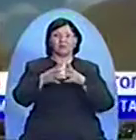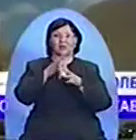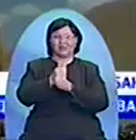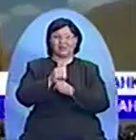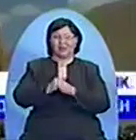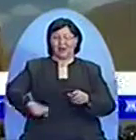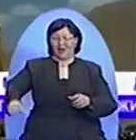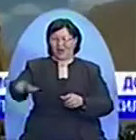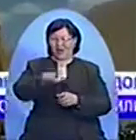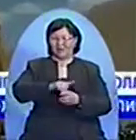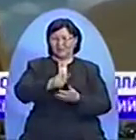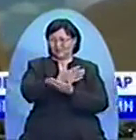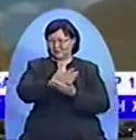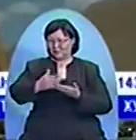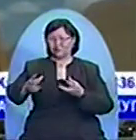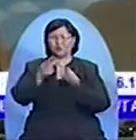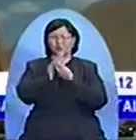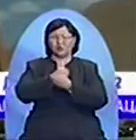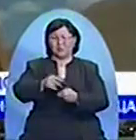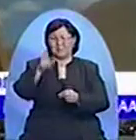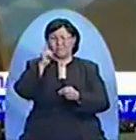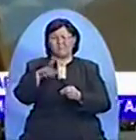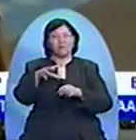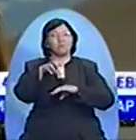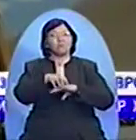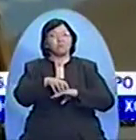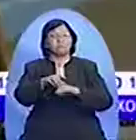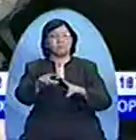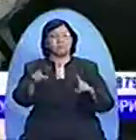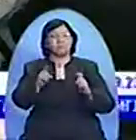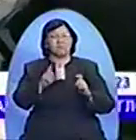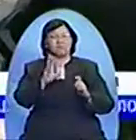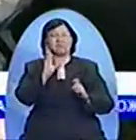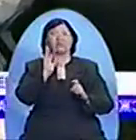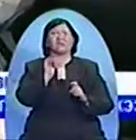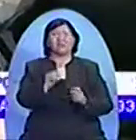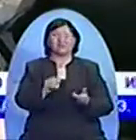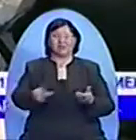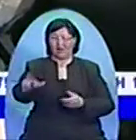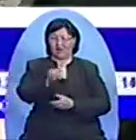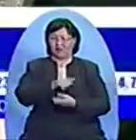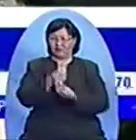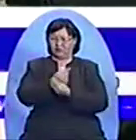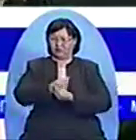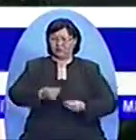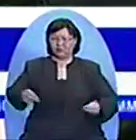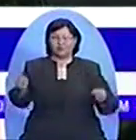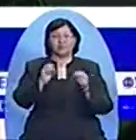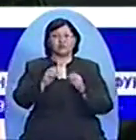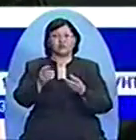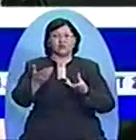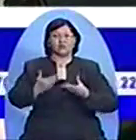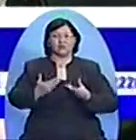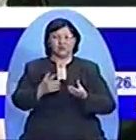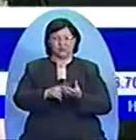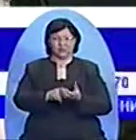газар чөлөөлөх асуудал хүндрэл дагуулахар байгааг хэлж байна. Газар чөлөөлөлт асуудал гэж том хүндрэл байгаа. Одоо бид